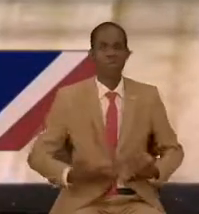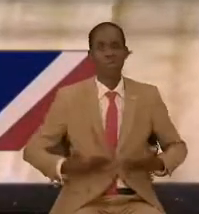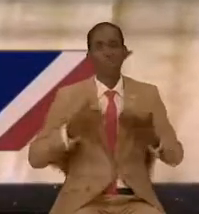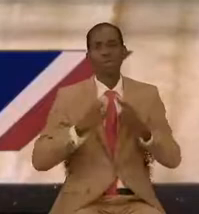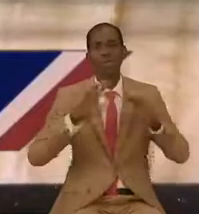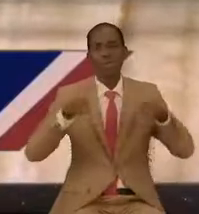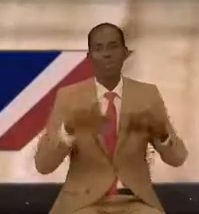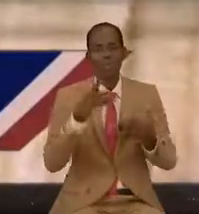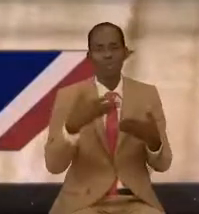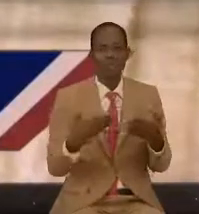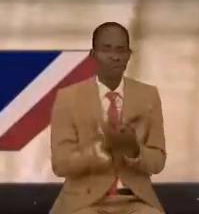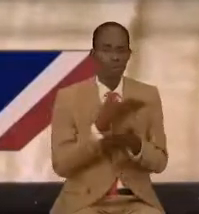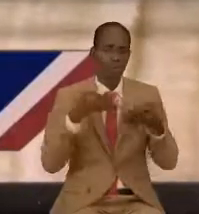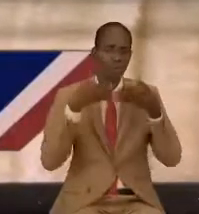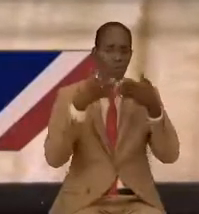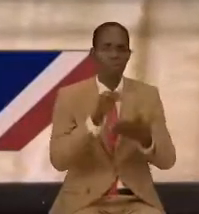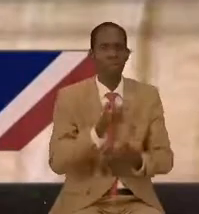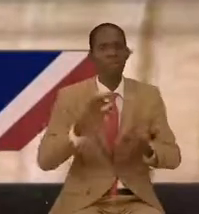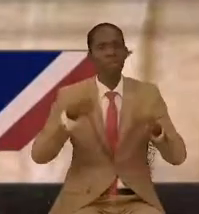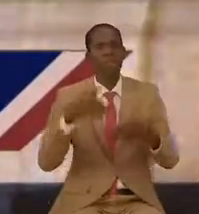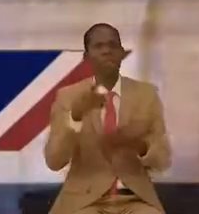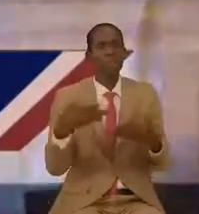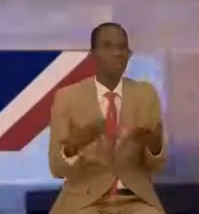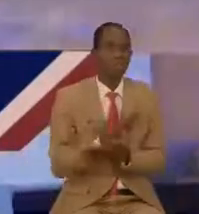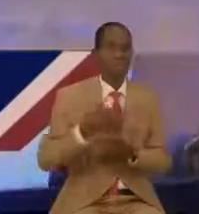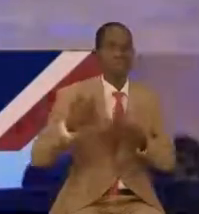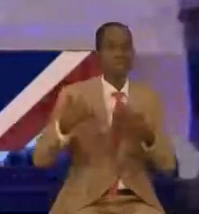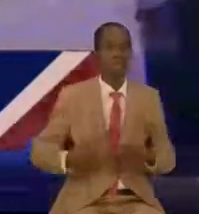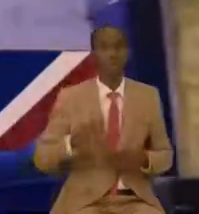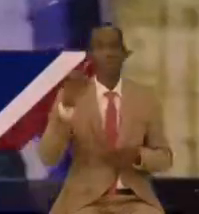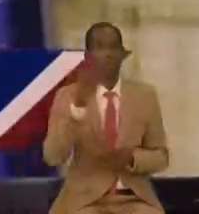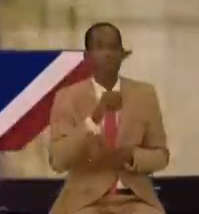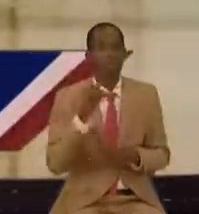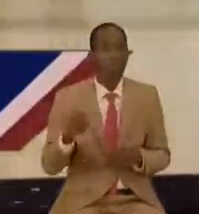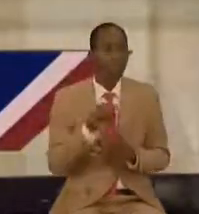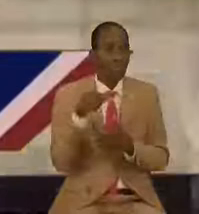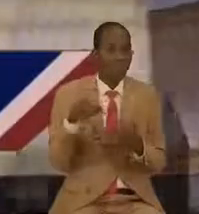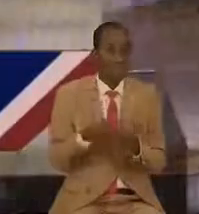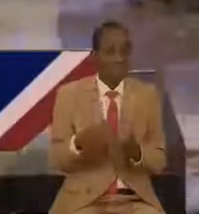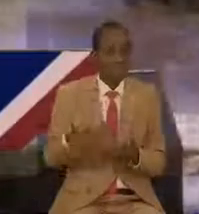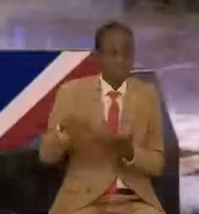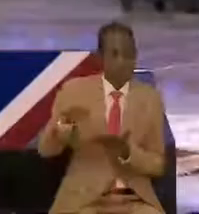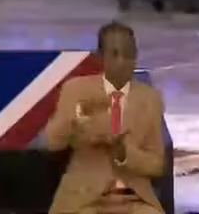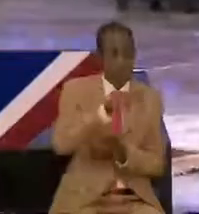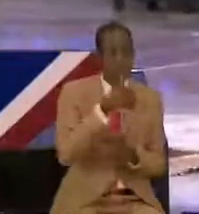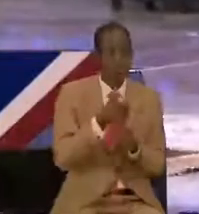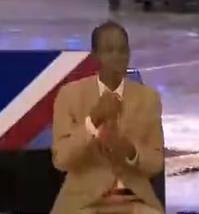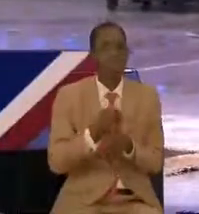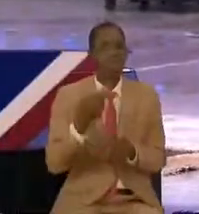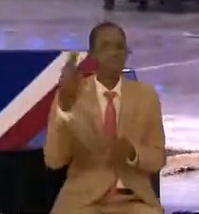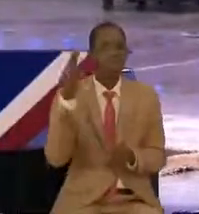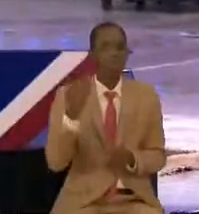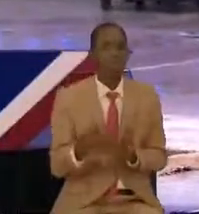une nouvelle vie, de vous donner une nouvelle direction, de vous donner un nouveau cœur. Donc, ces